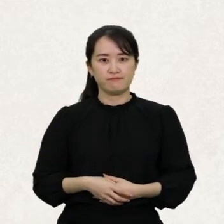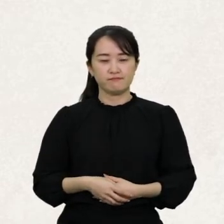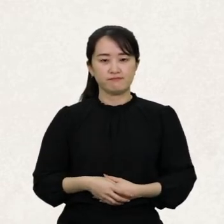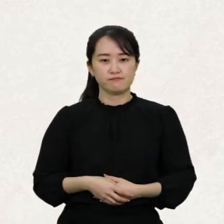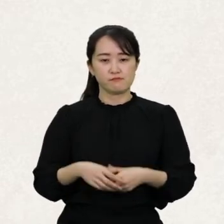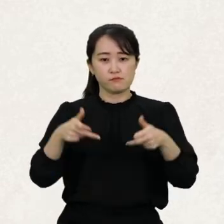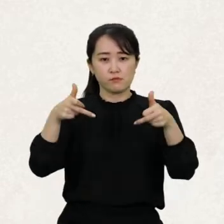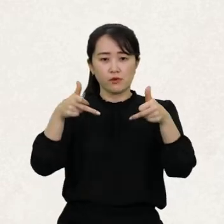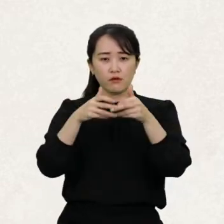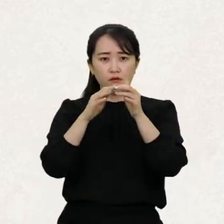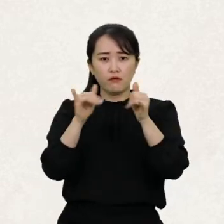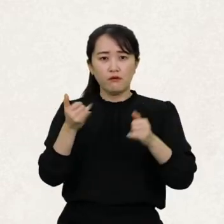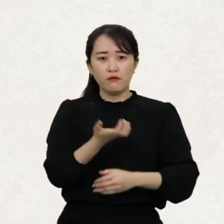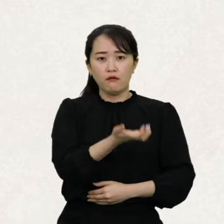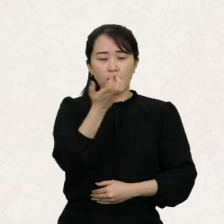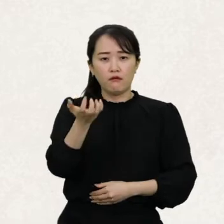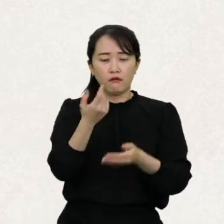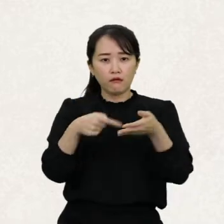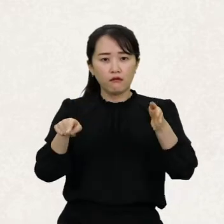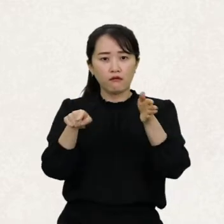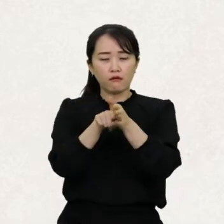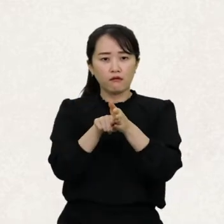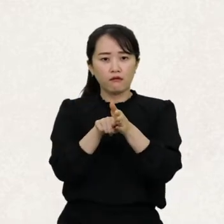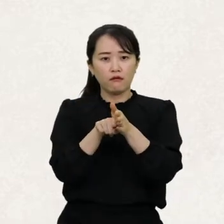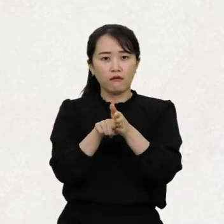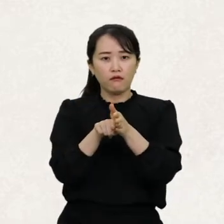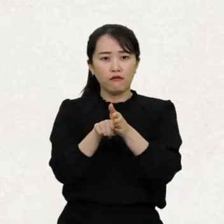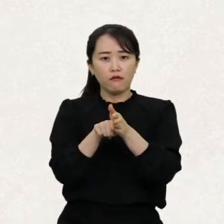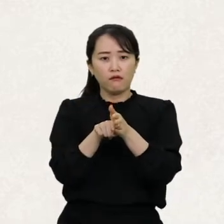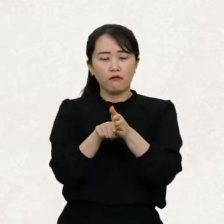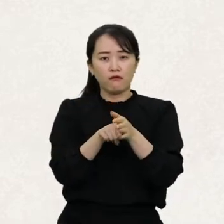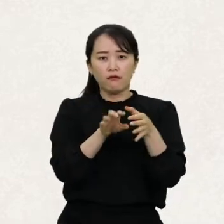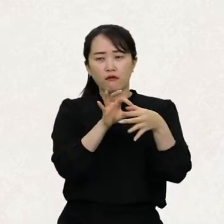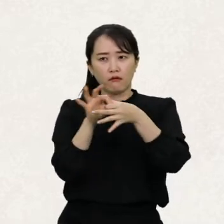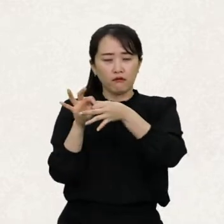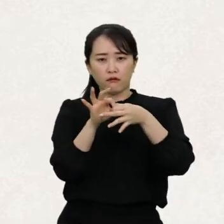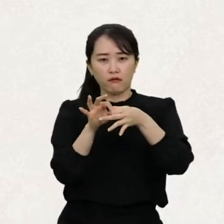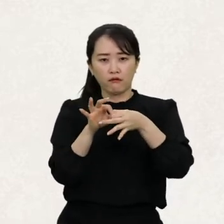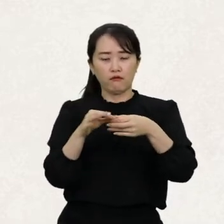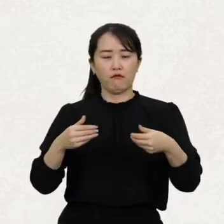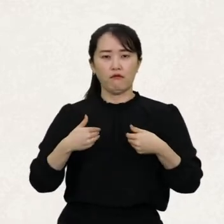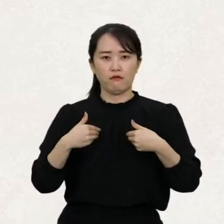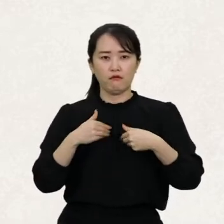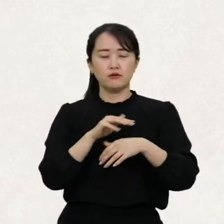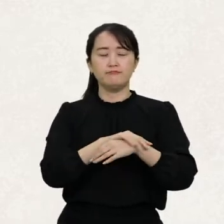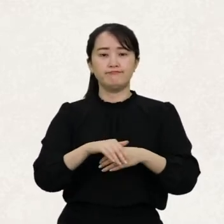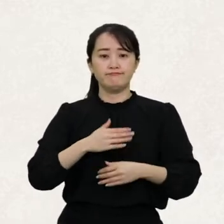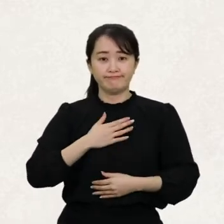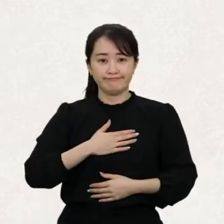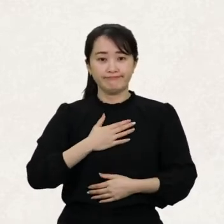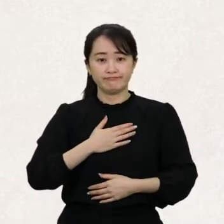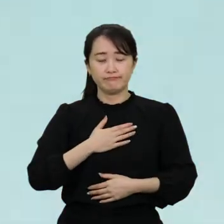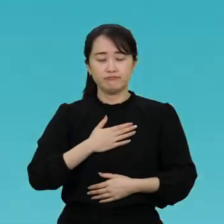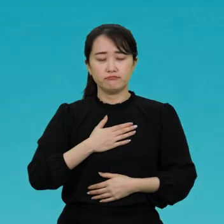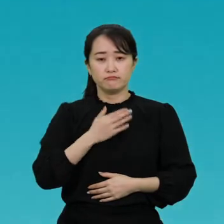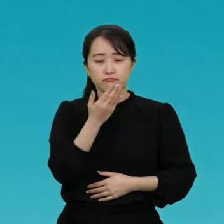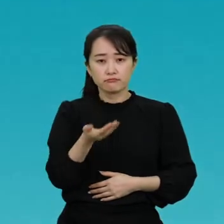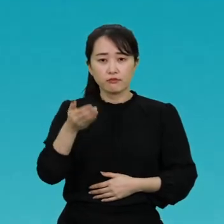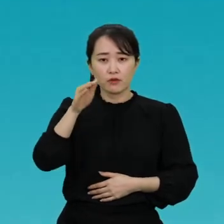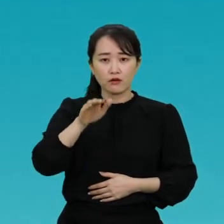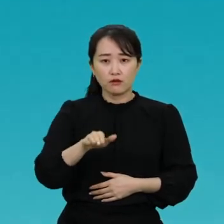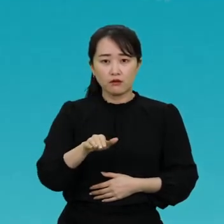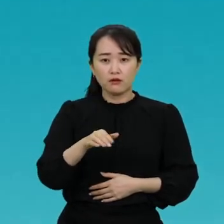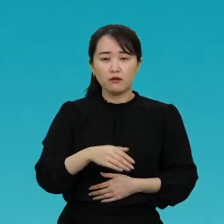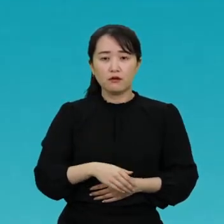장애인의 이동을 위해 현장지원과 매개체용 지원이 필요하다는 점 잘 알겠습니다. 그런데 이